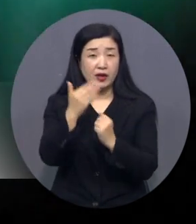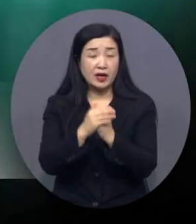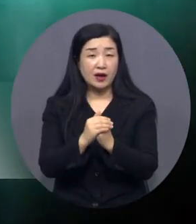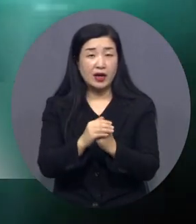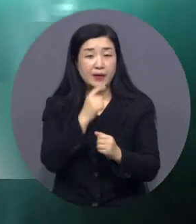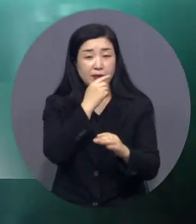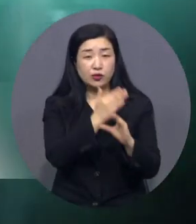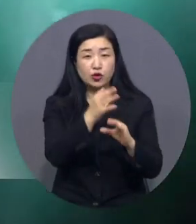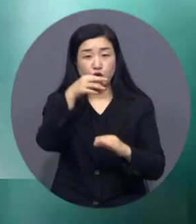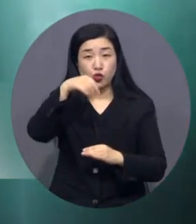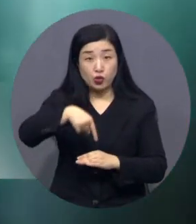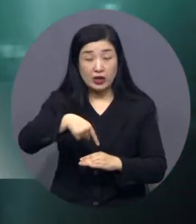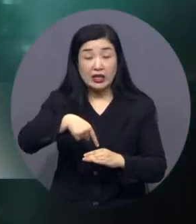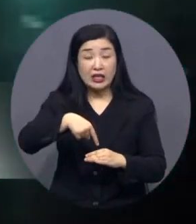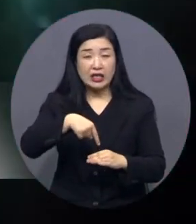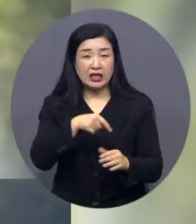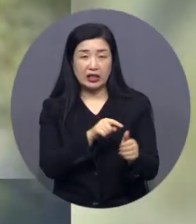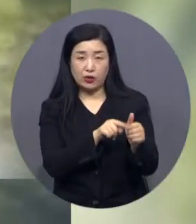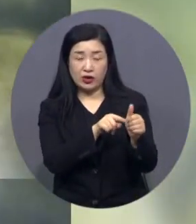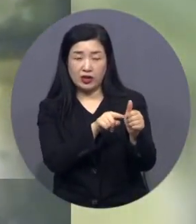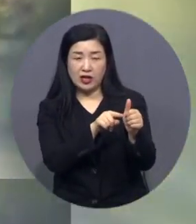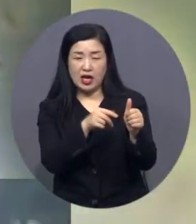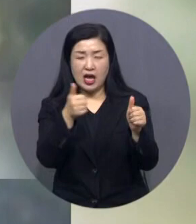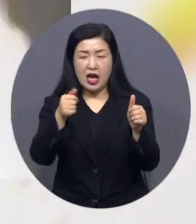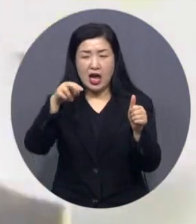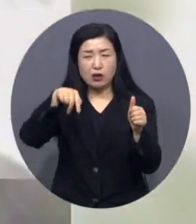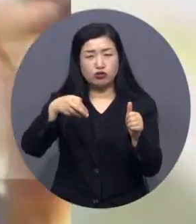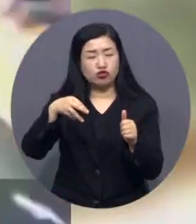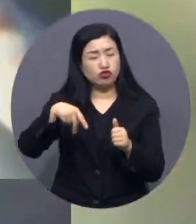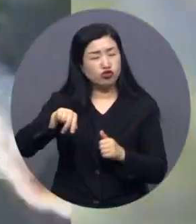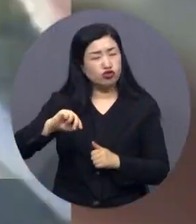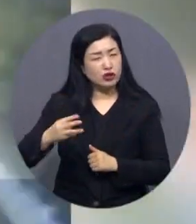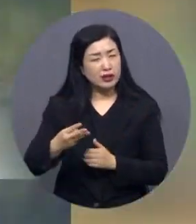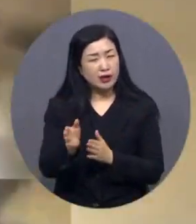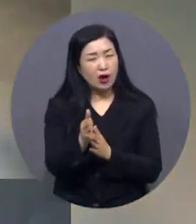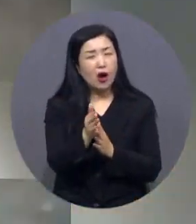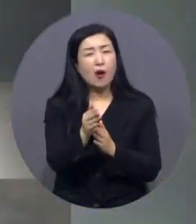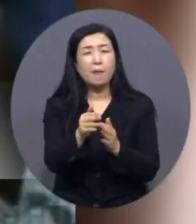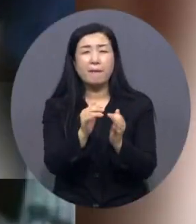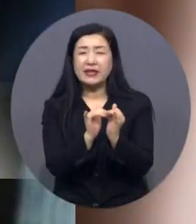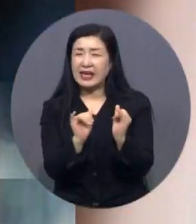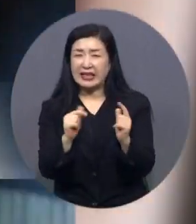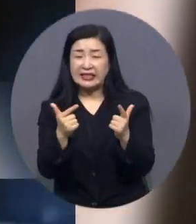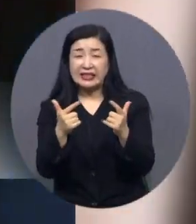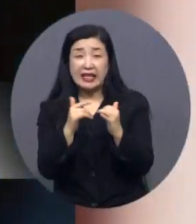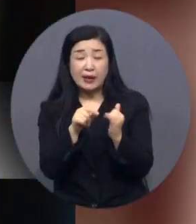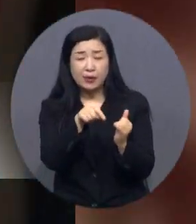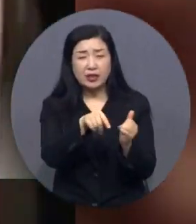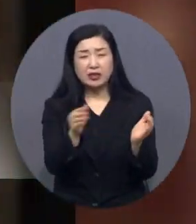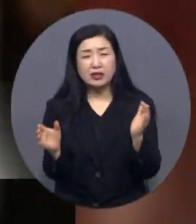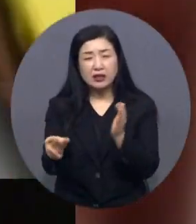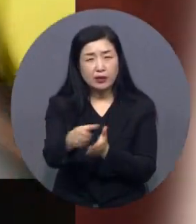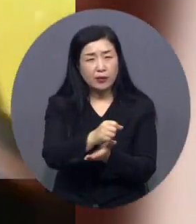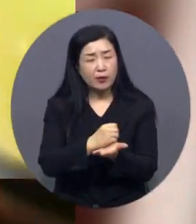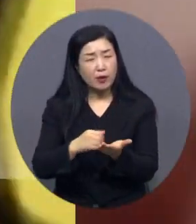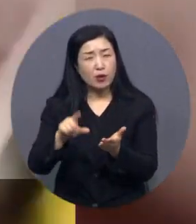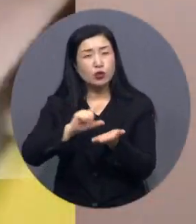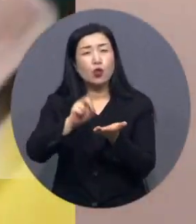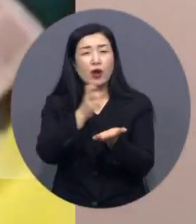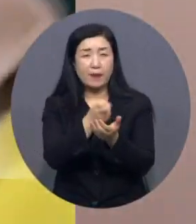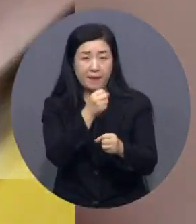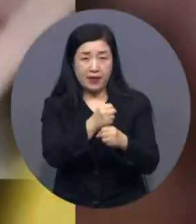더불어민주당 위성곤 의원이 발의한 개정안은 해루질 등 비어업인의 수산자원 포획과 채취 기준을 지자체가 조례로